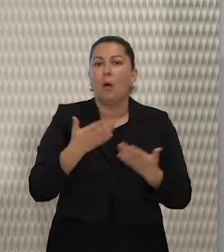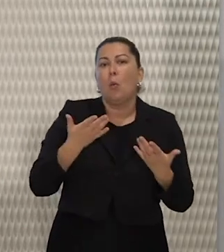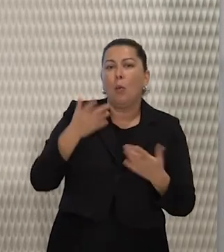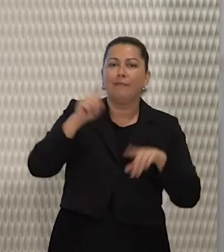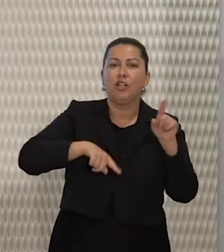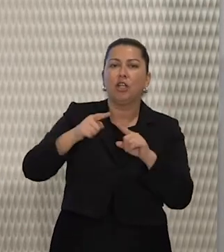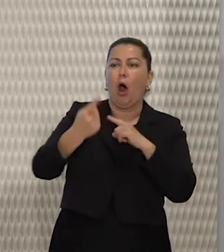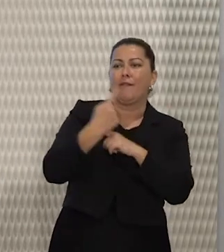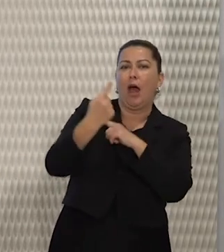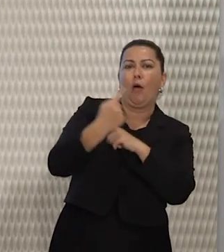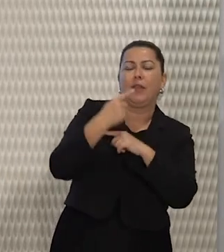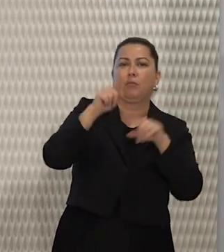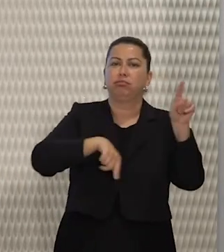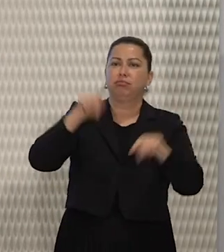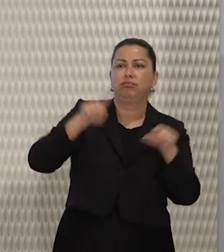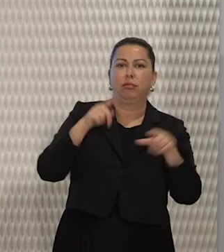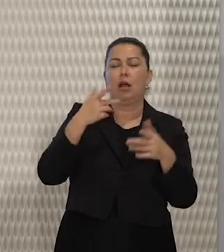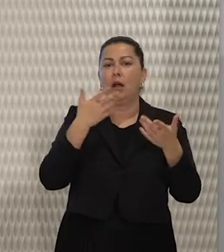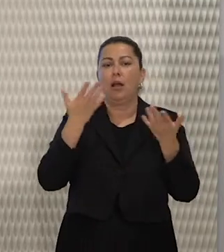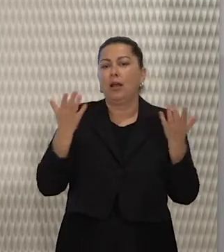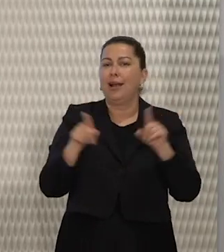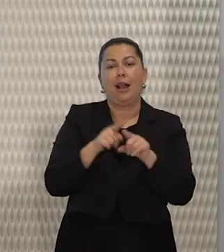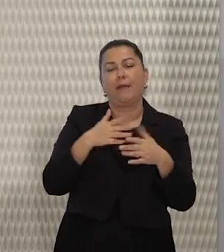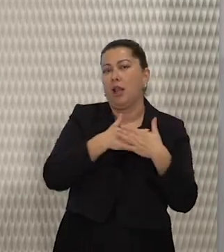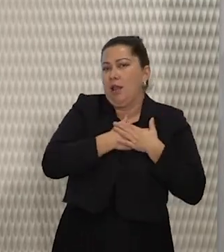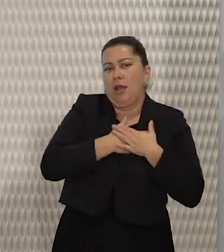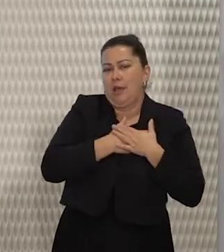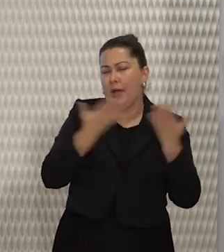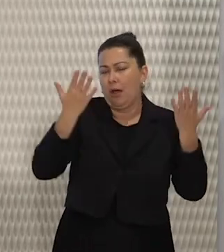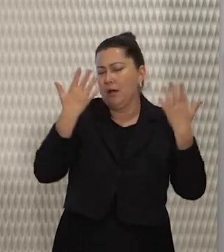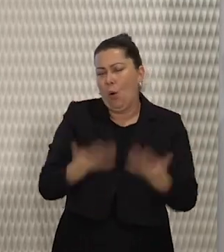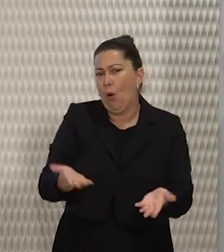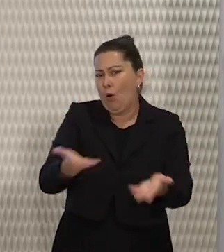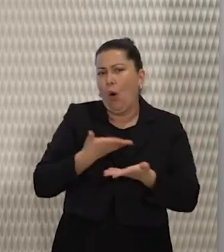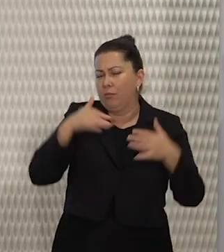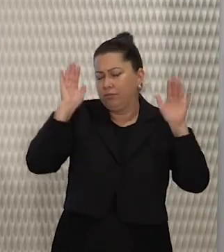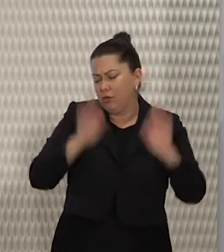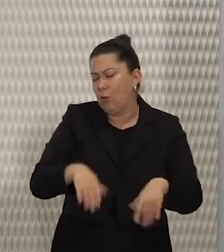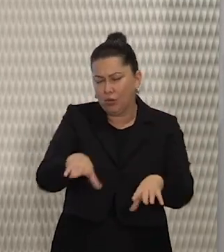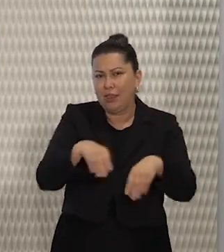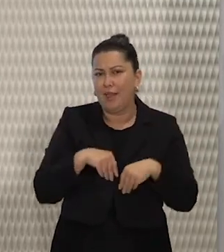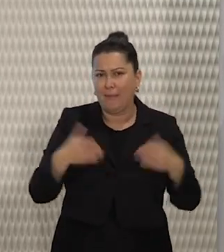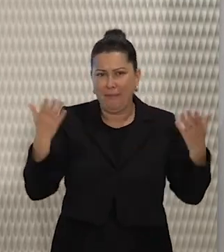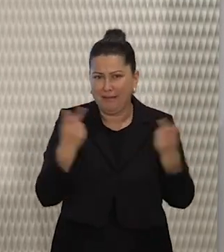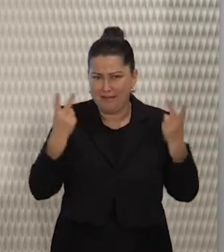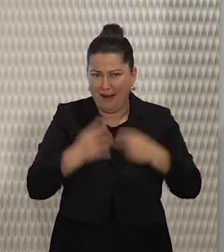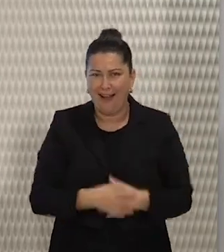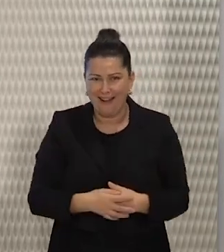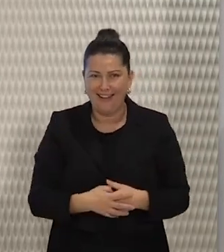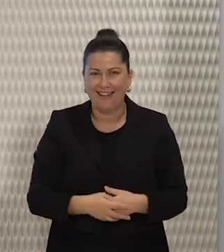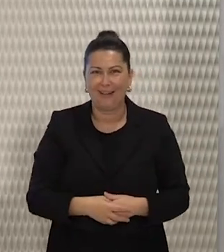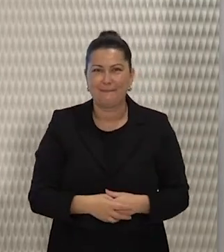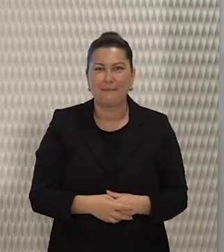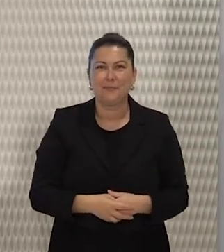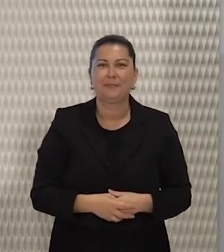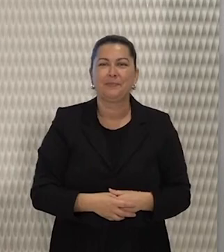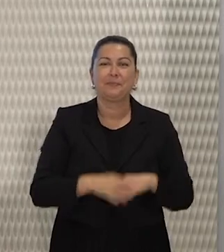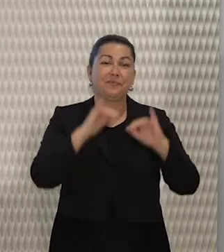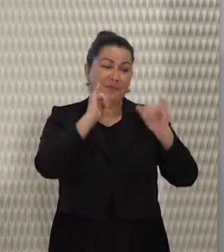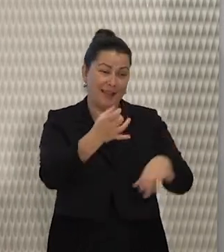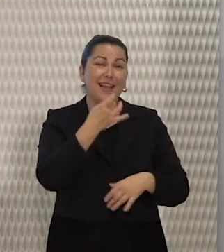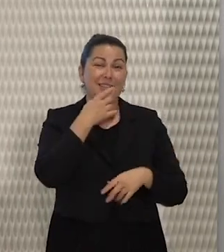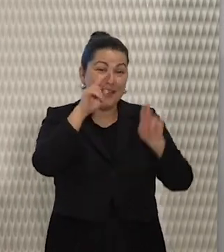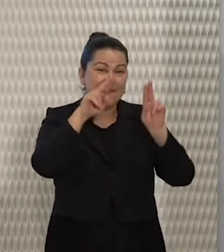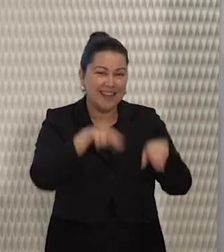zu Auftrag verschieden. Das ist wie mit der Liebe. Also so wie es kommt, so muss man es nehmen. Wenn man es nicht nimmt, dann nicht. Ne? So ist